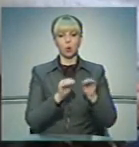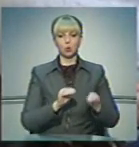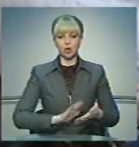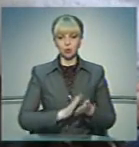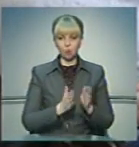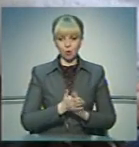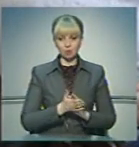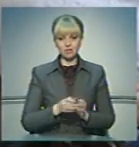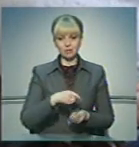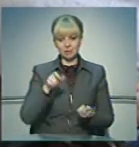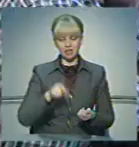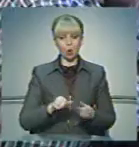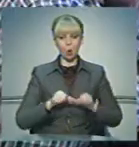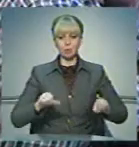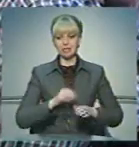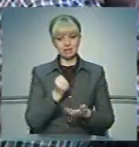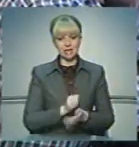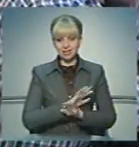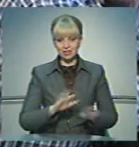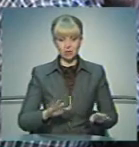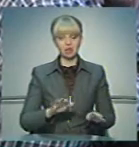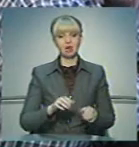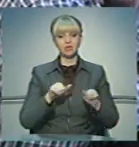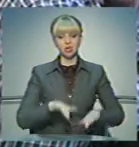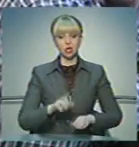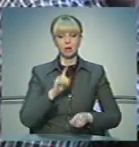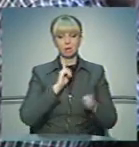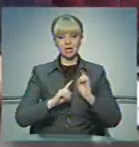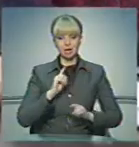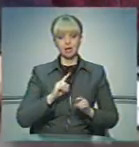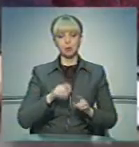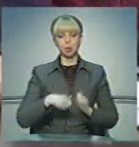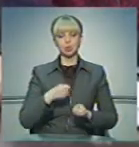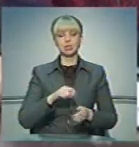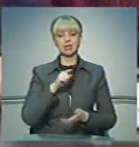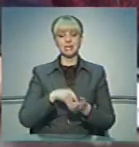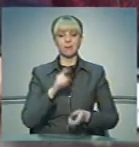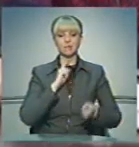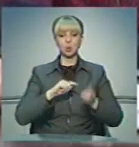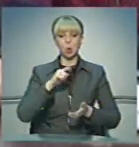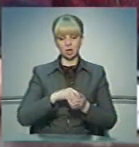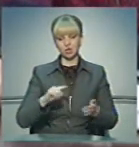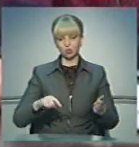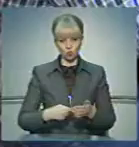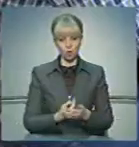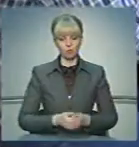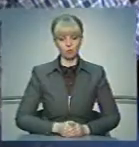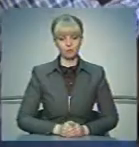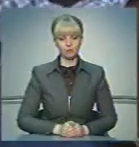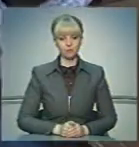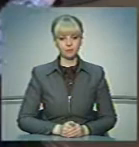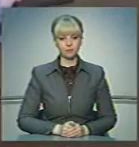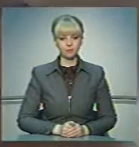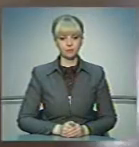підприємців комісія не затвердила. Вирішили це питання, порушать на сесії Чернівецької міської ради знову. Наталя Синюсик,